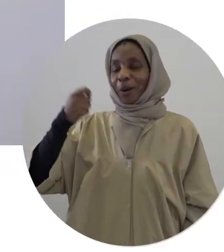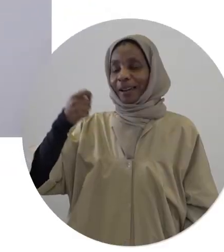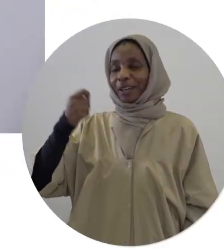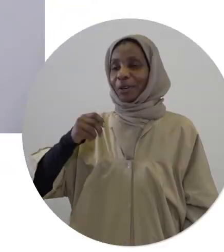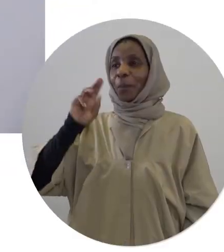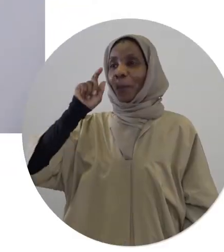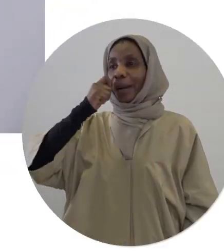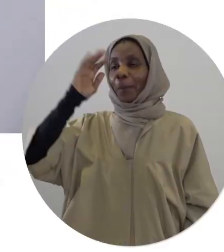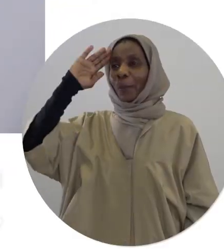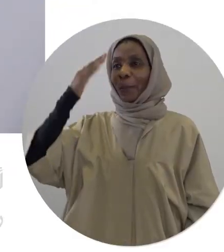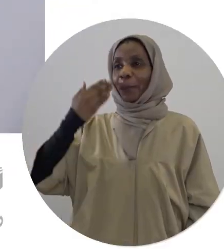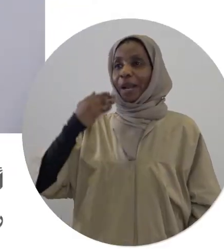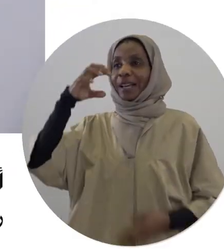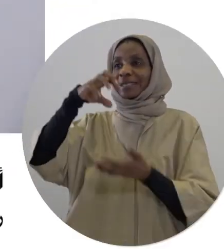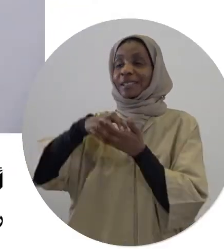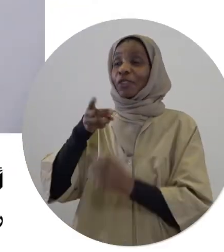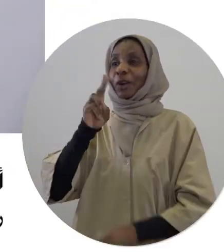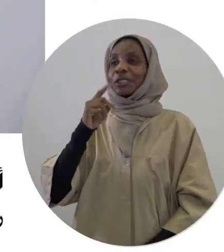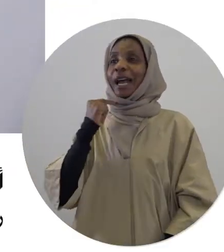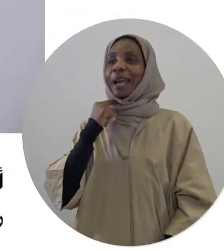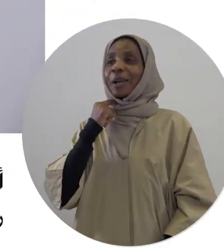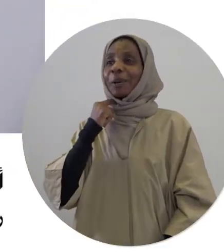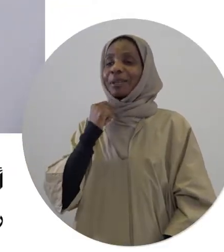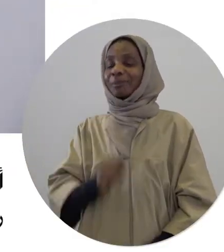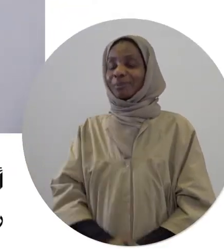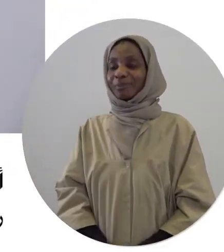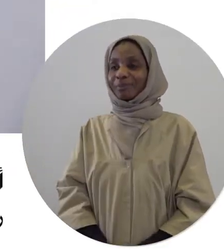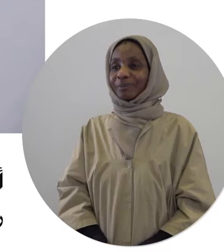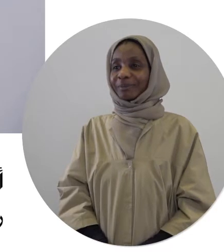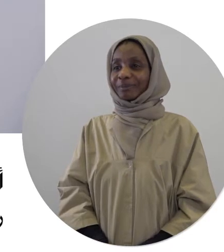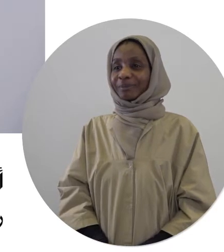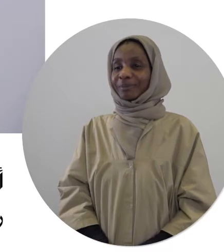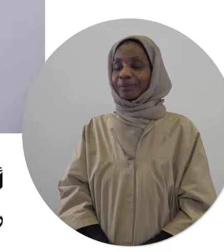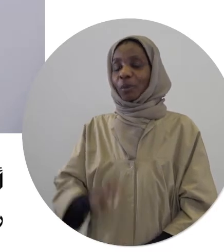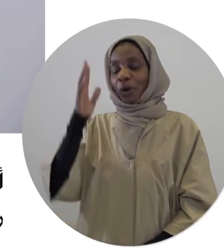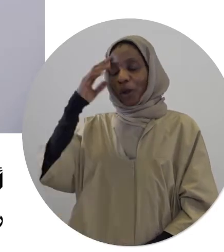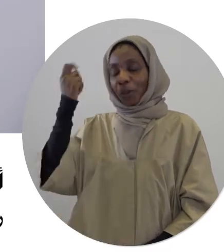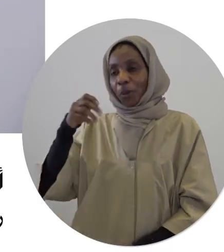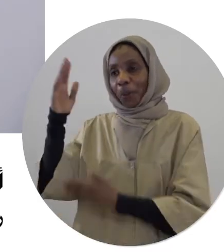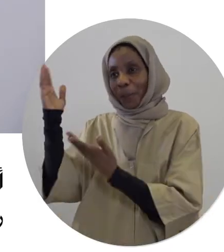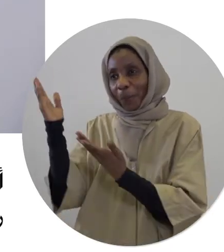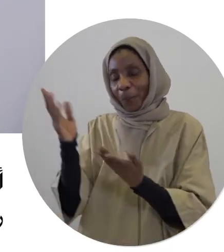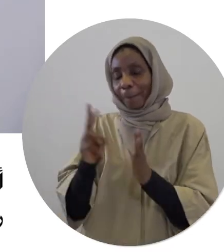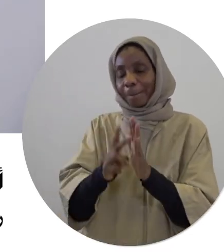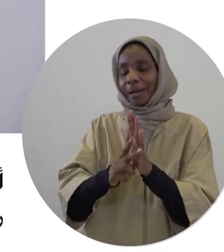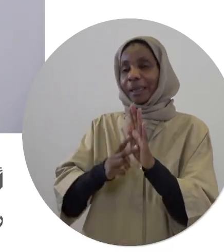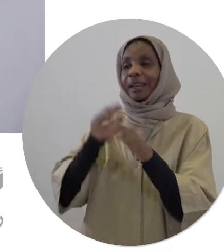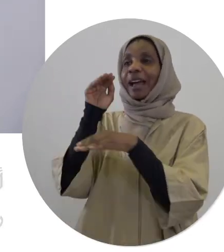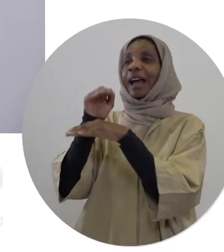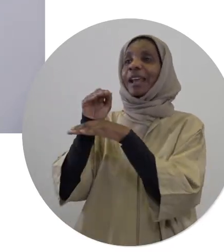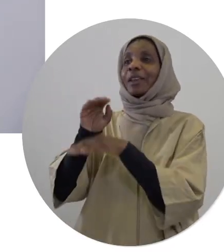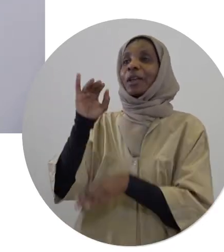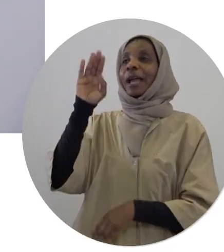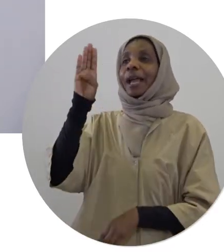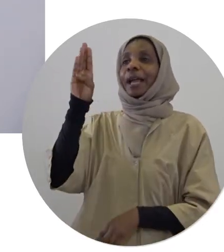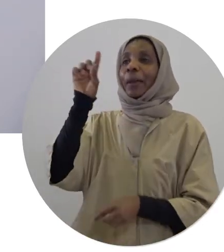السلام عليكم أعزائي طلاب وطالبات الصف الثاني عشر القسم العلمي، أرحب بكم بحلقة جديدة من حلقات مادة